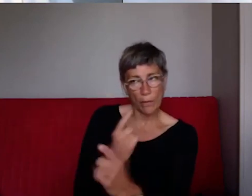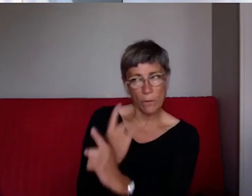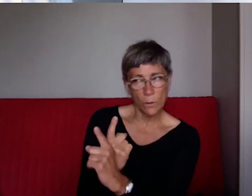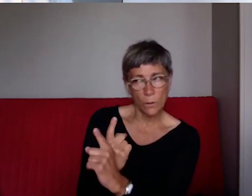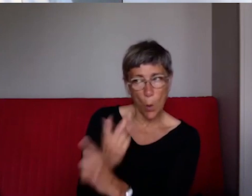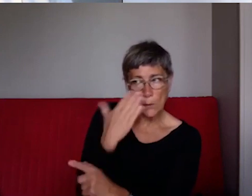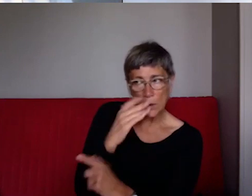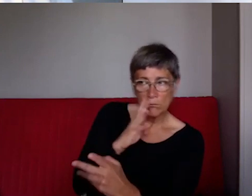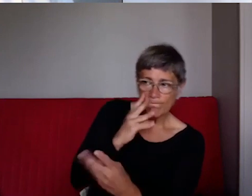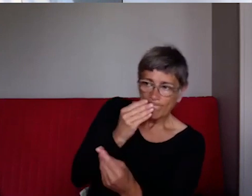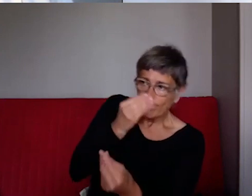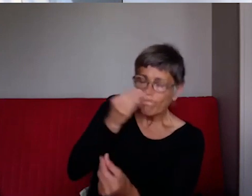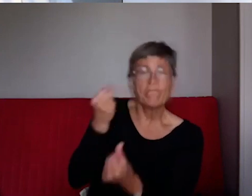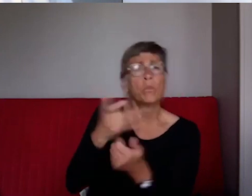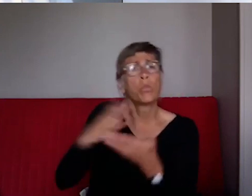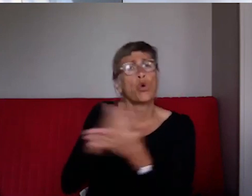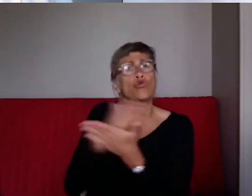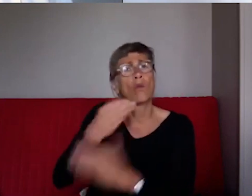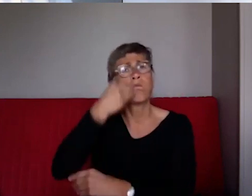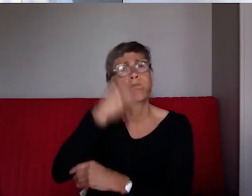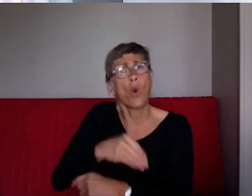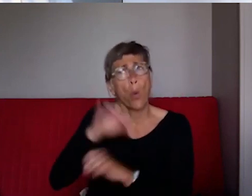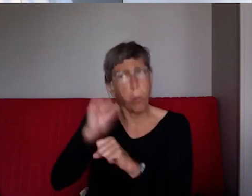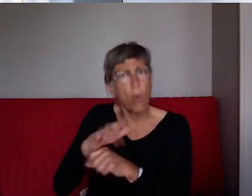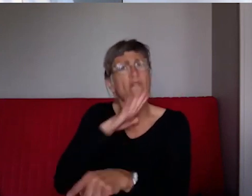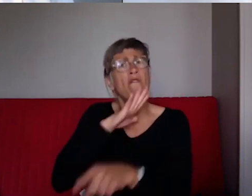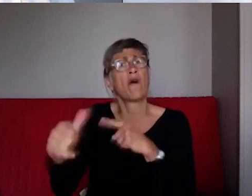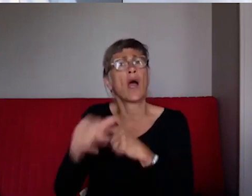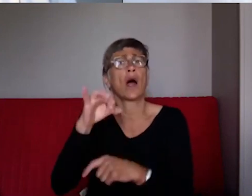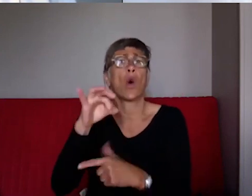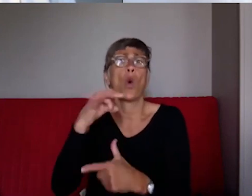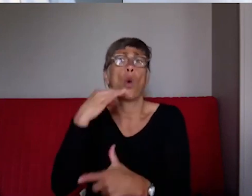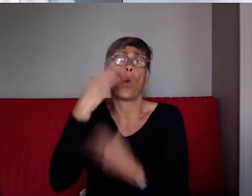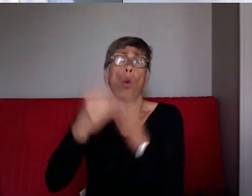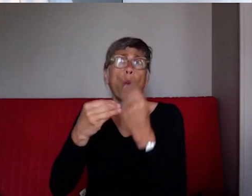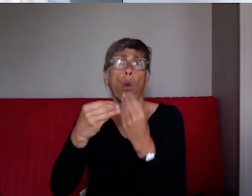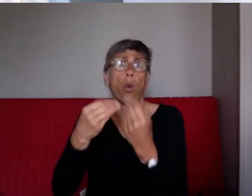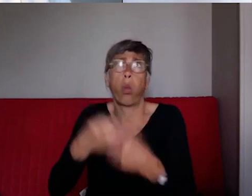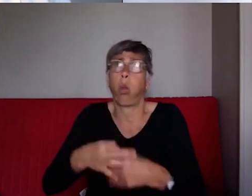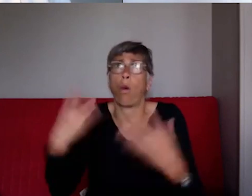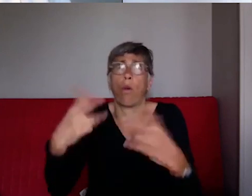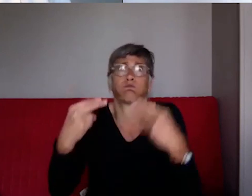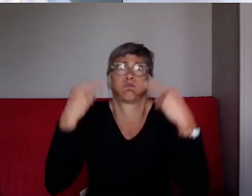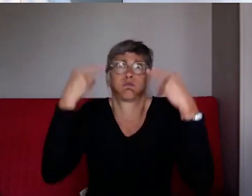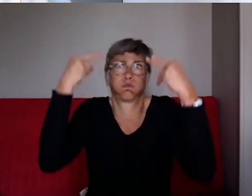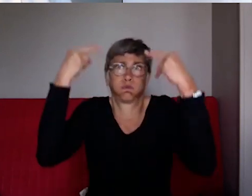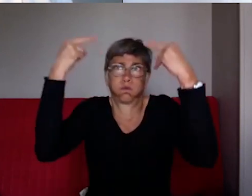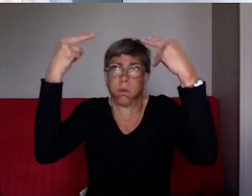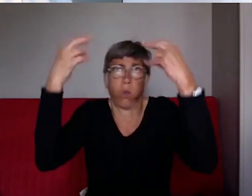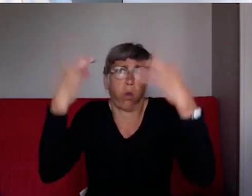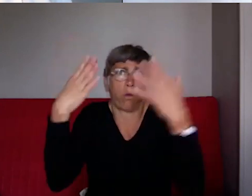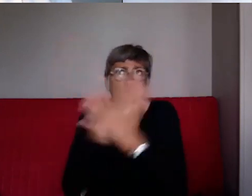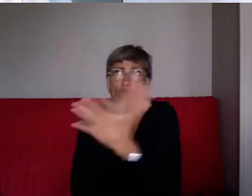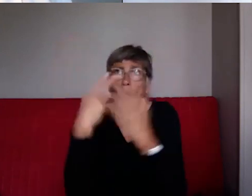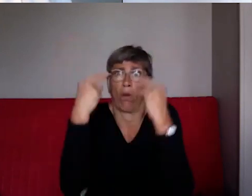ou pas. Si la personne a des prétentions qui sont hors de portée, on va lui dire. Si